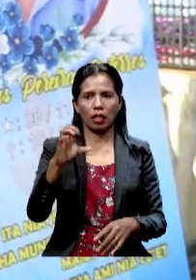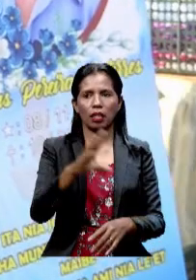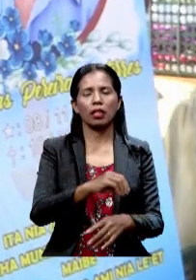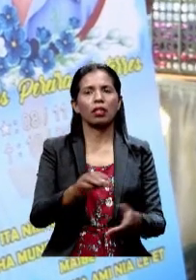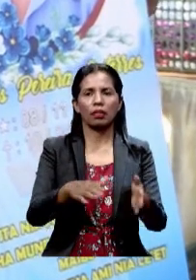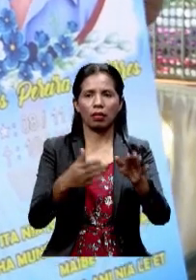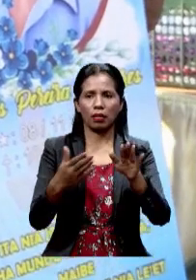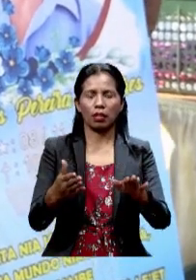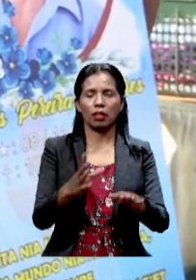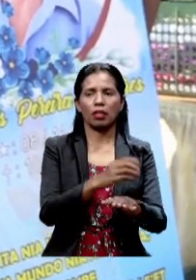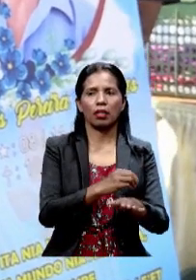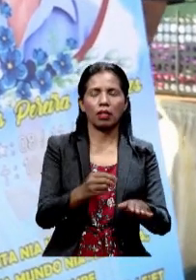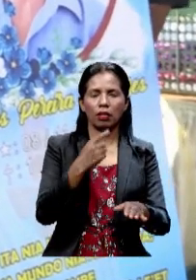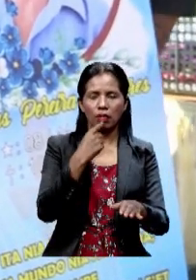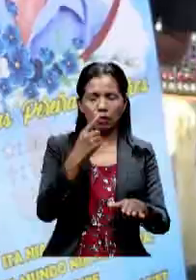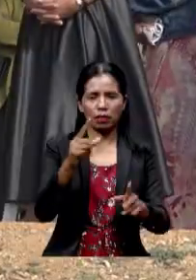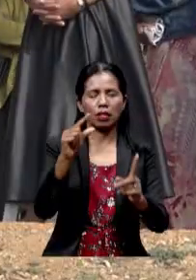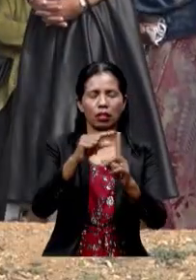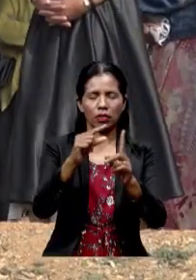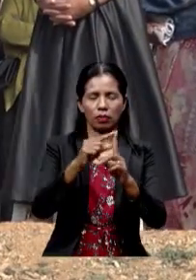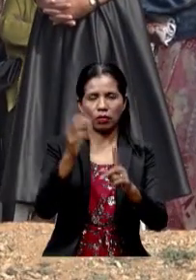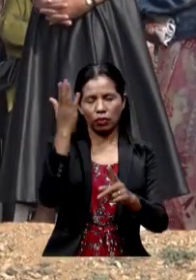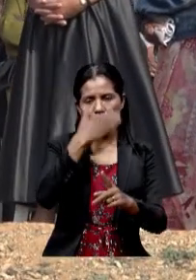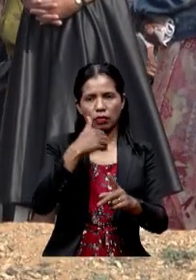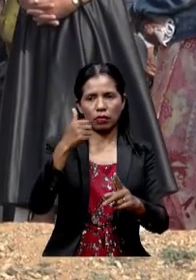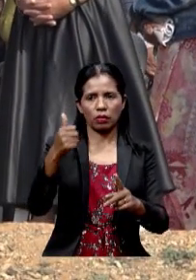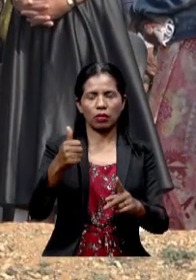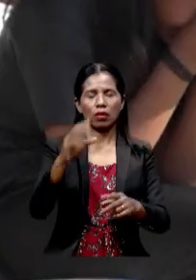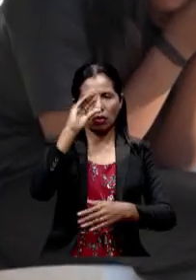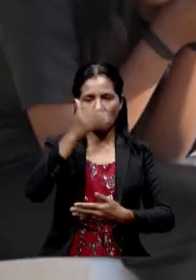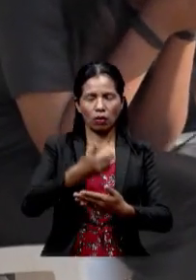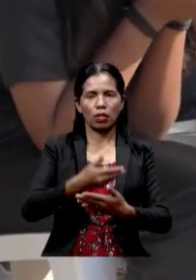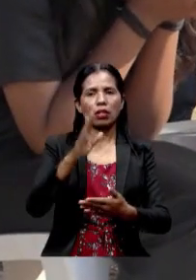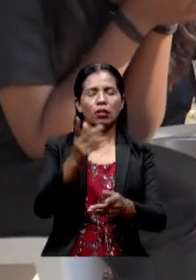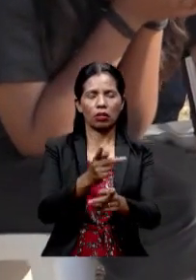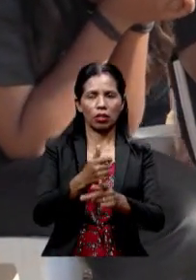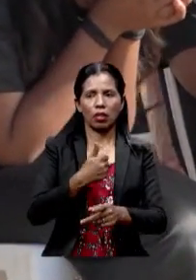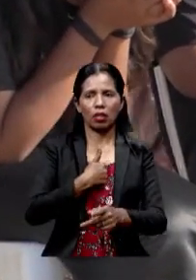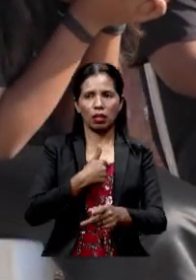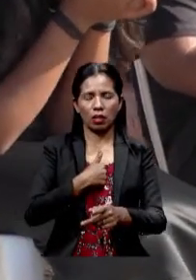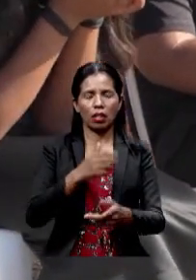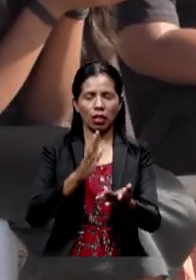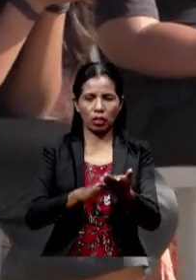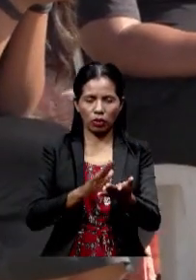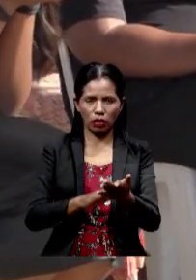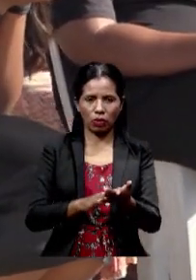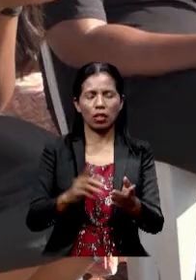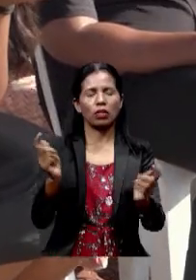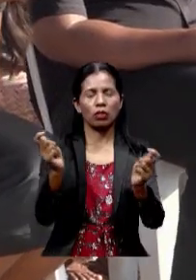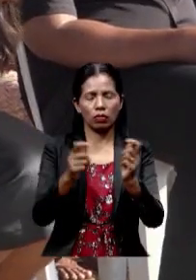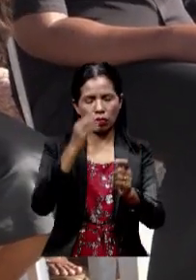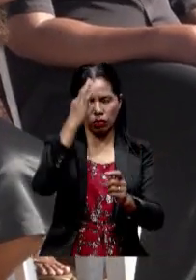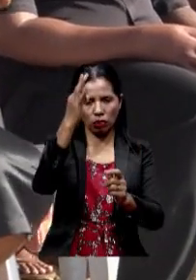is matebian hameno helalia fuan murak bafaluk no uang nain lima atu kuidadu an badina si skola atu sai futuro na